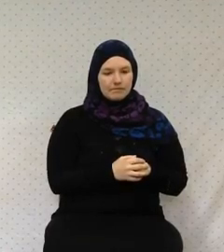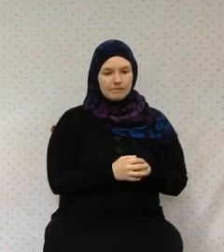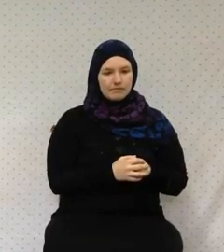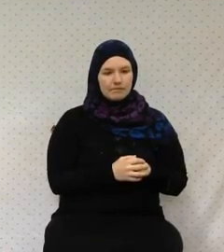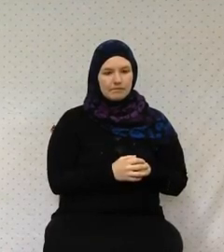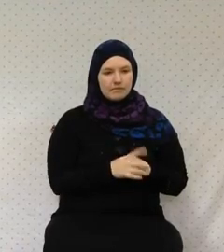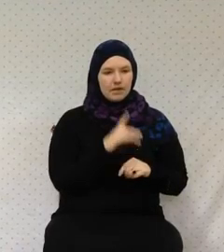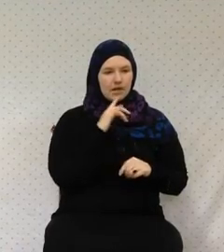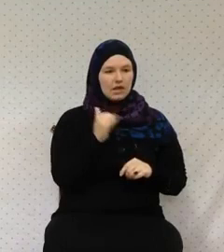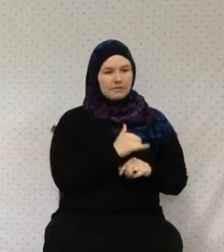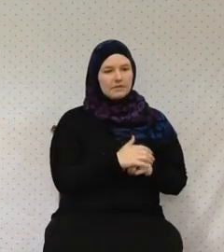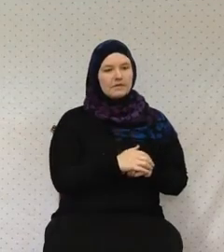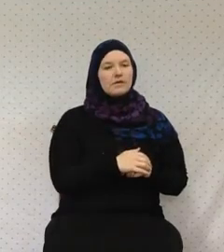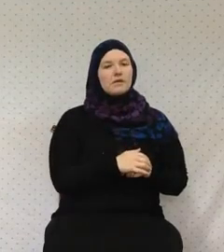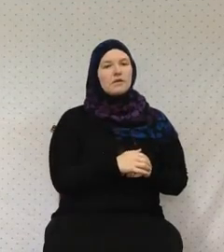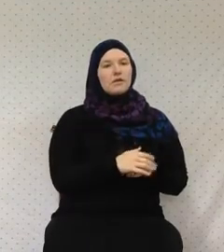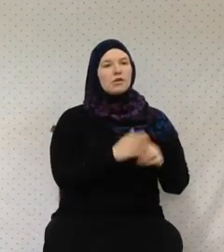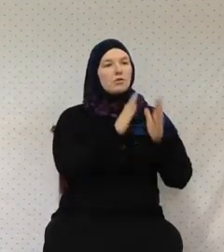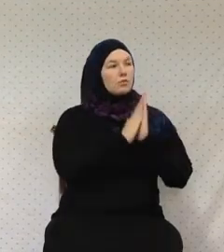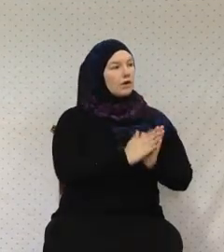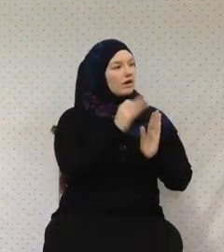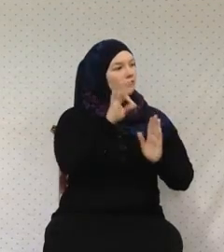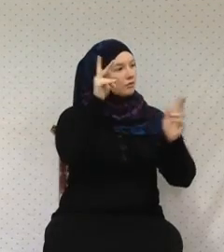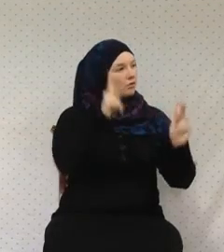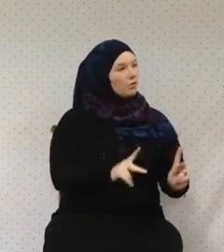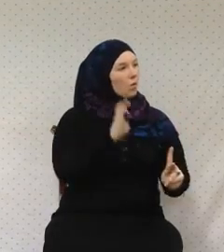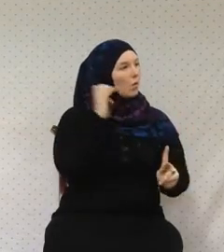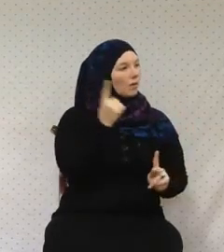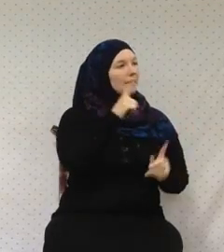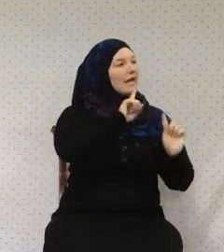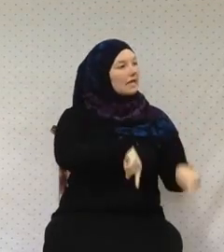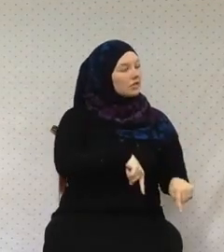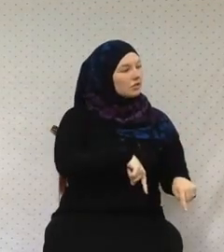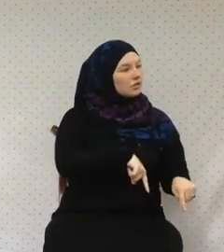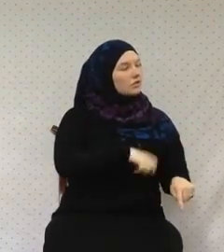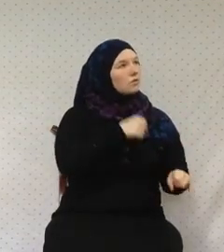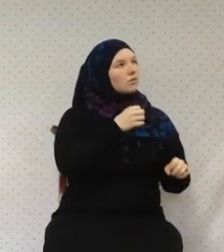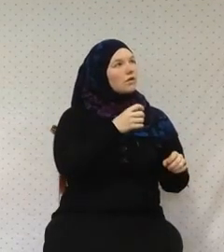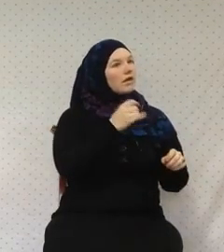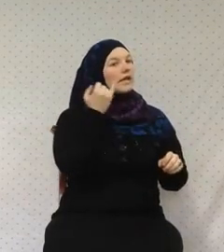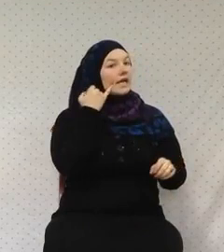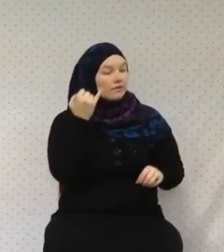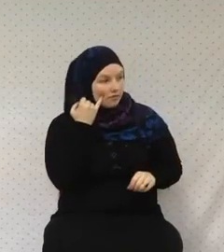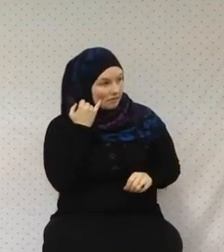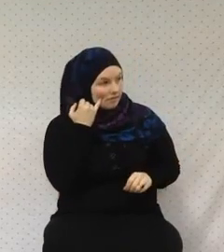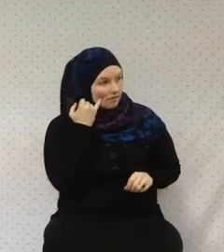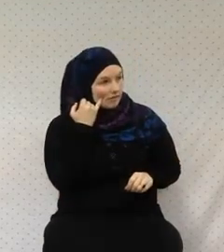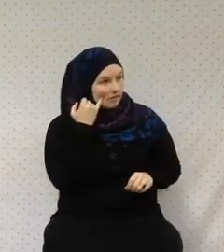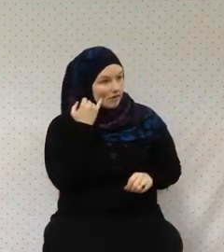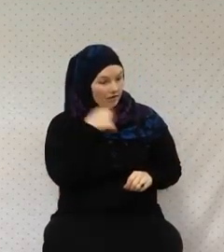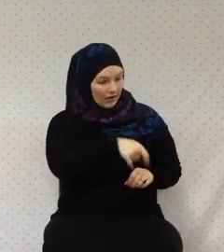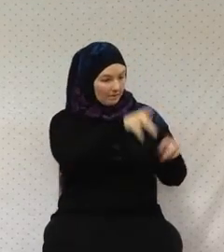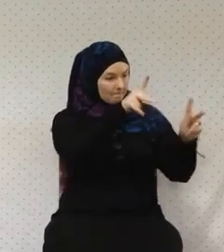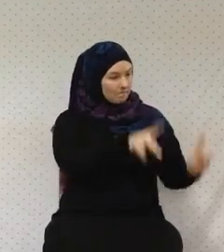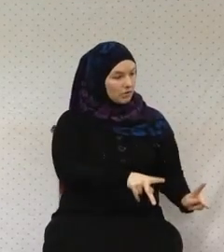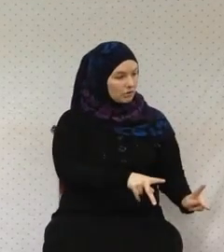يَسْتَعْجِلْ. The prayer of the person will always be answered so long as he